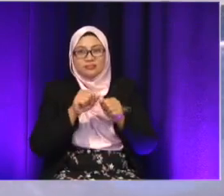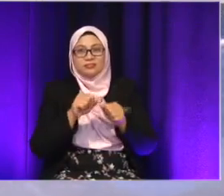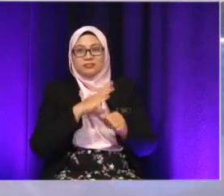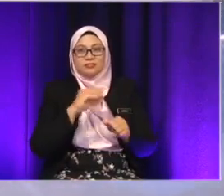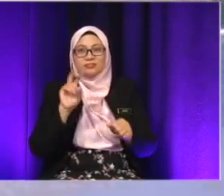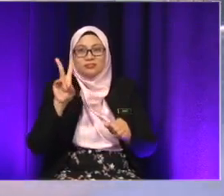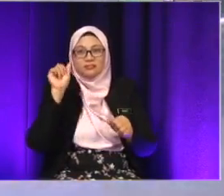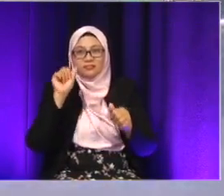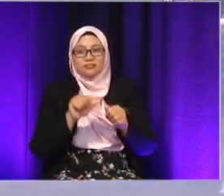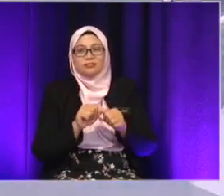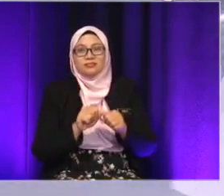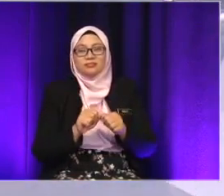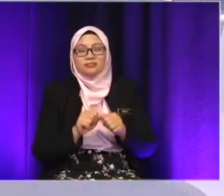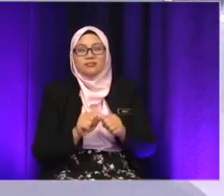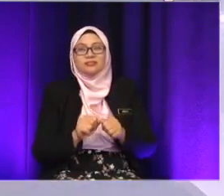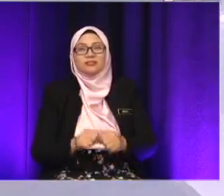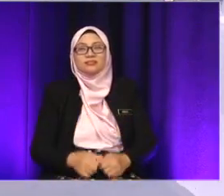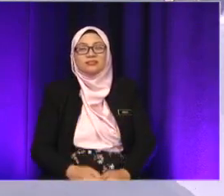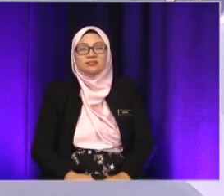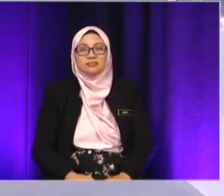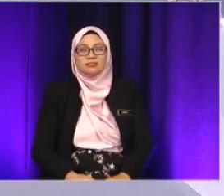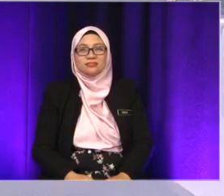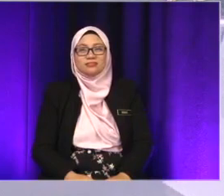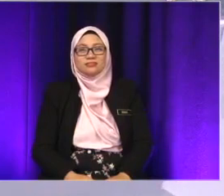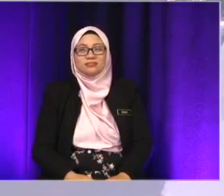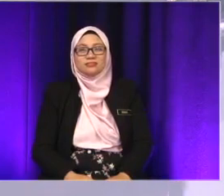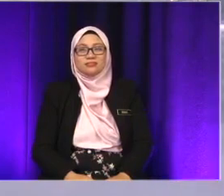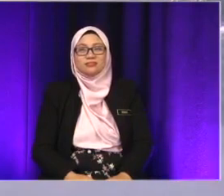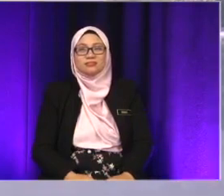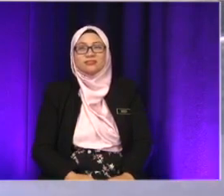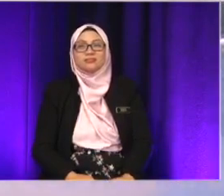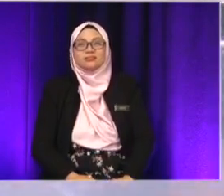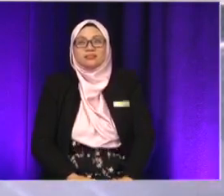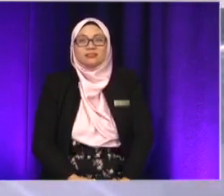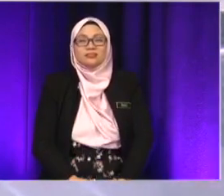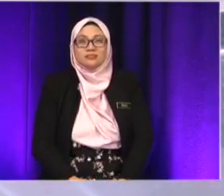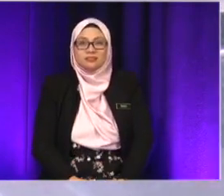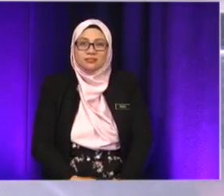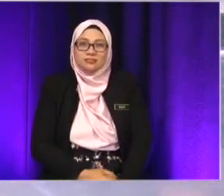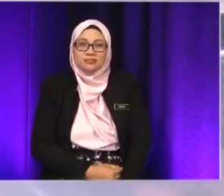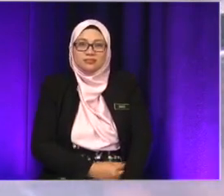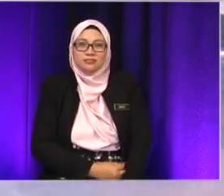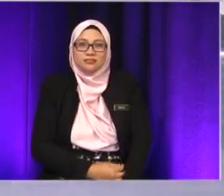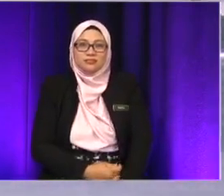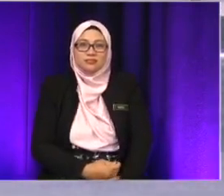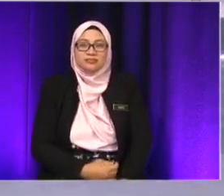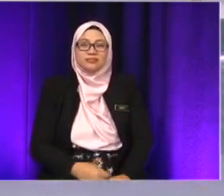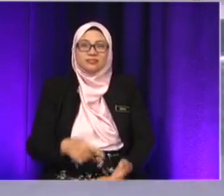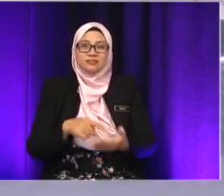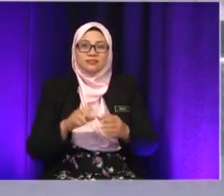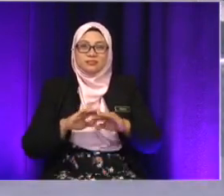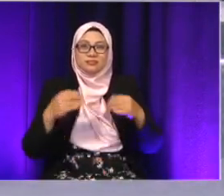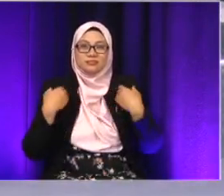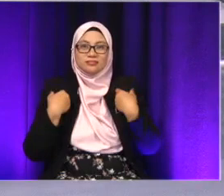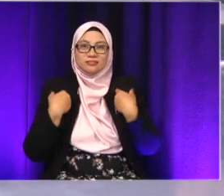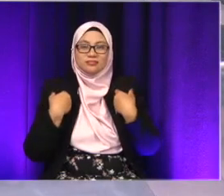tempat. Kalau searah, masuk satu arah saja. Tapi patah balik gunakan spring. Maknanya di sini tak ada sebarang cecair lah cikgu? Tak ada, di sini saja